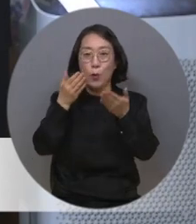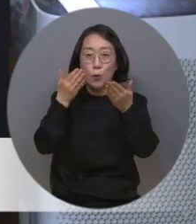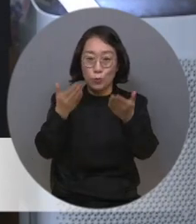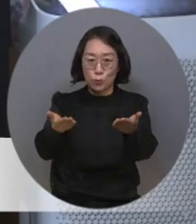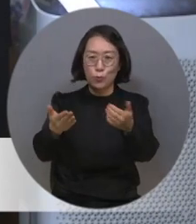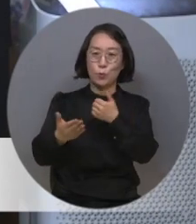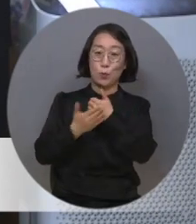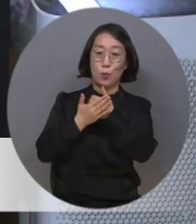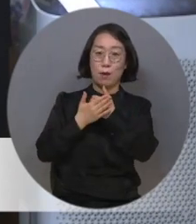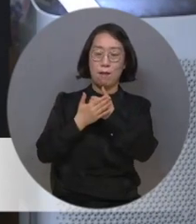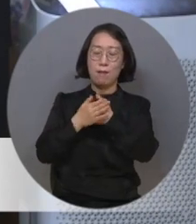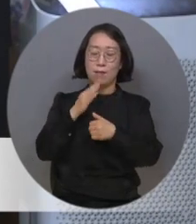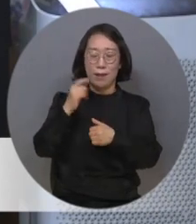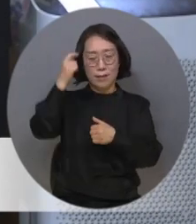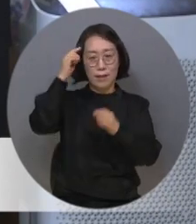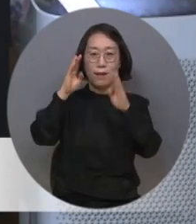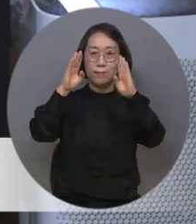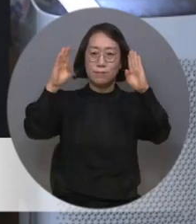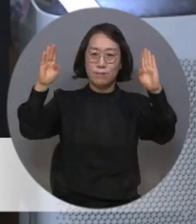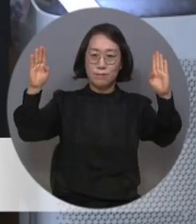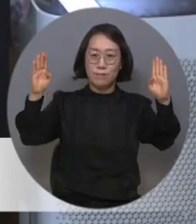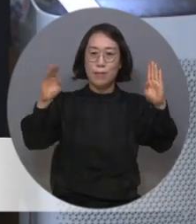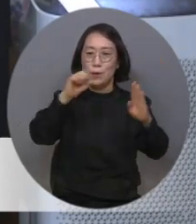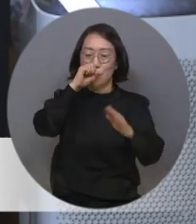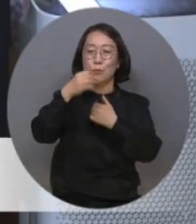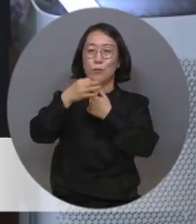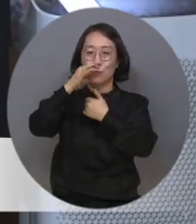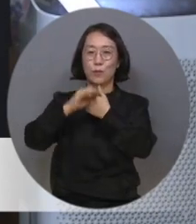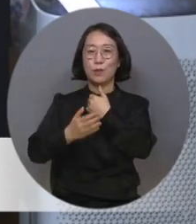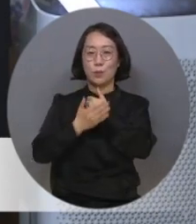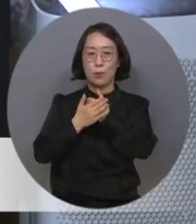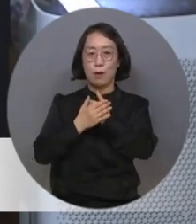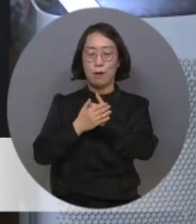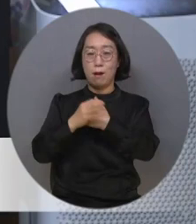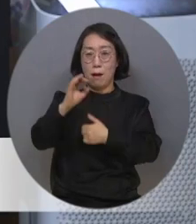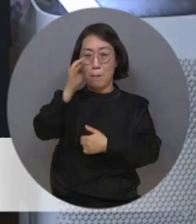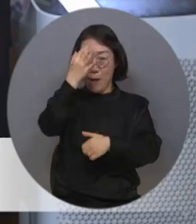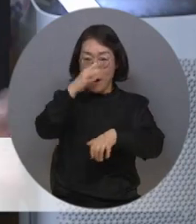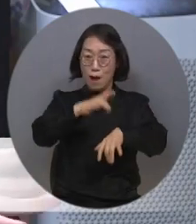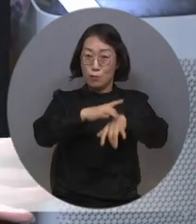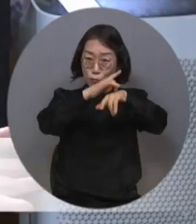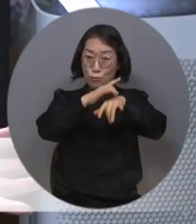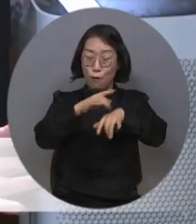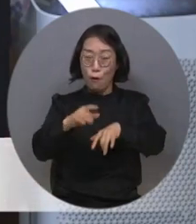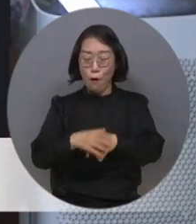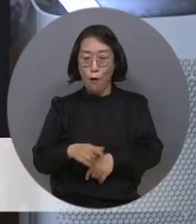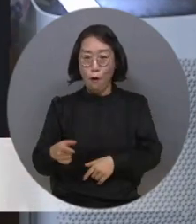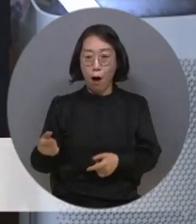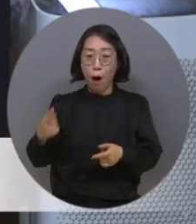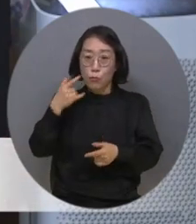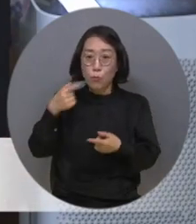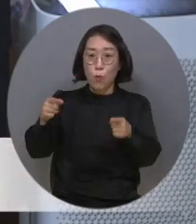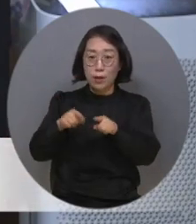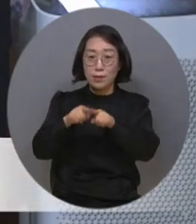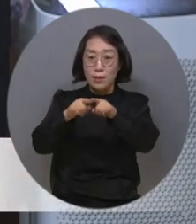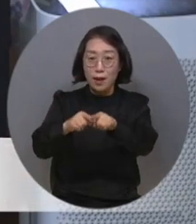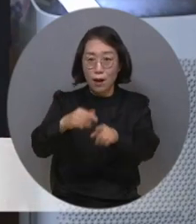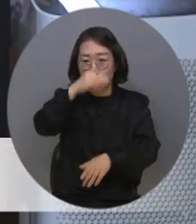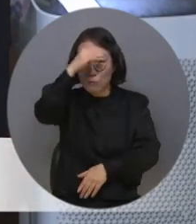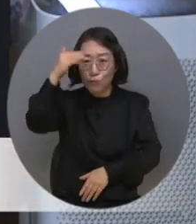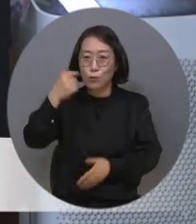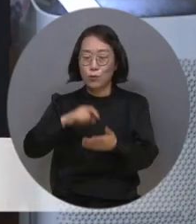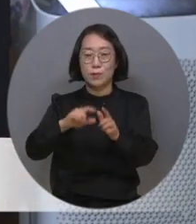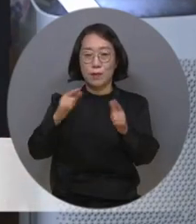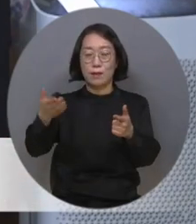주셔가지고 생각의 폭은 되게 넓어질 것 같긴 해요. 마술이라는 게 어떻게 보면 부모님들 같이 가서 관람하는 쉽지 않은데 그런 걸